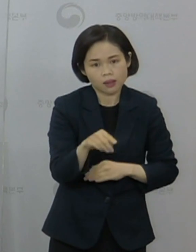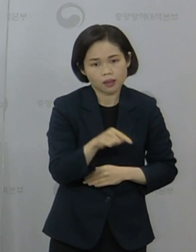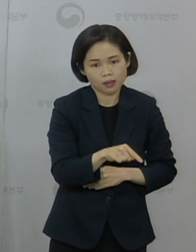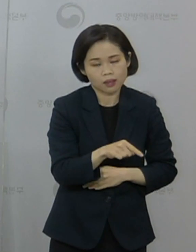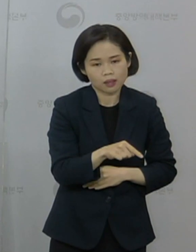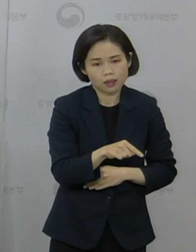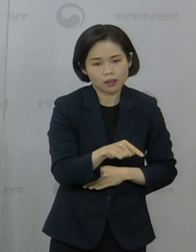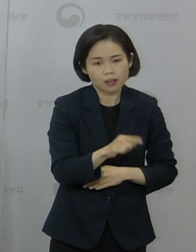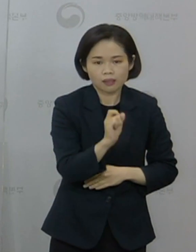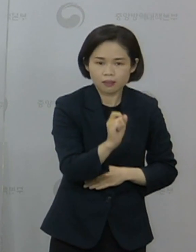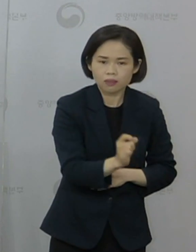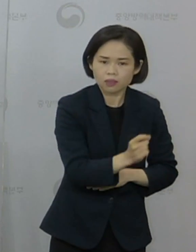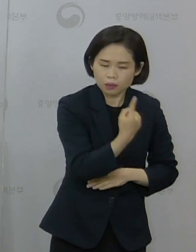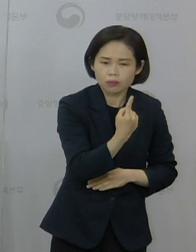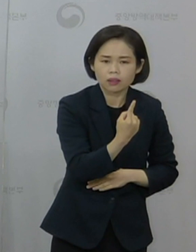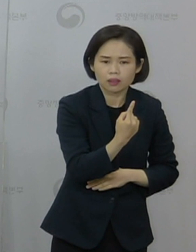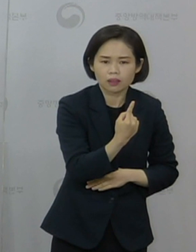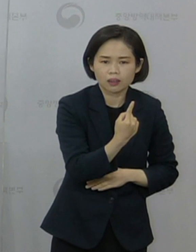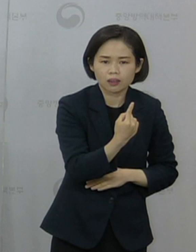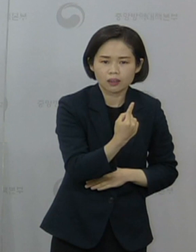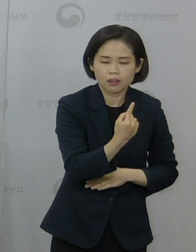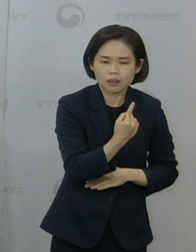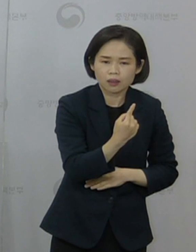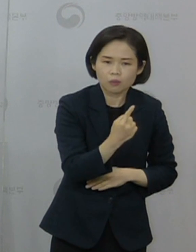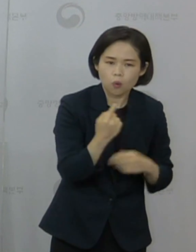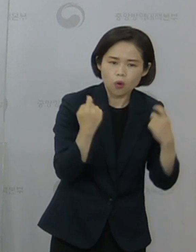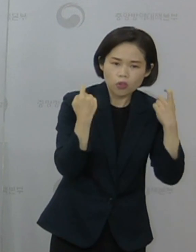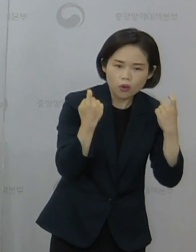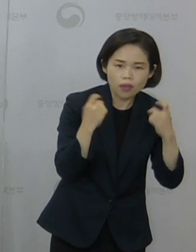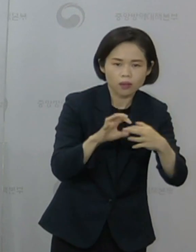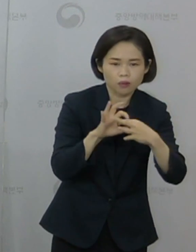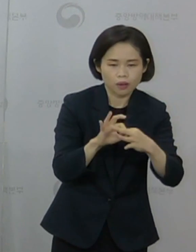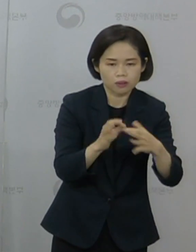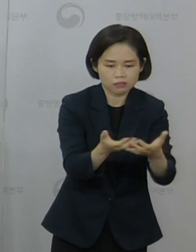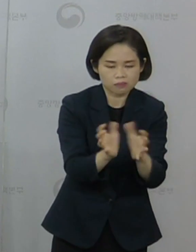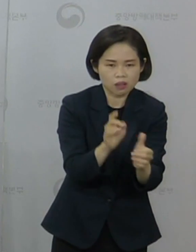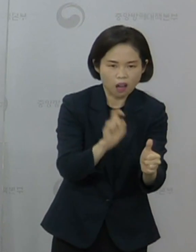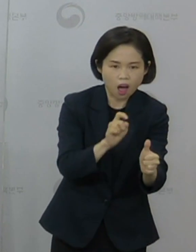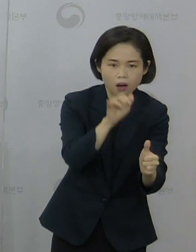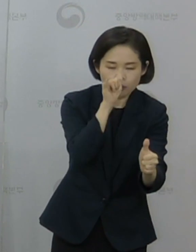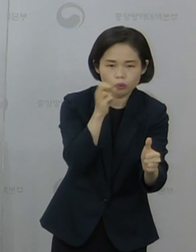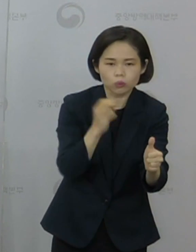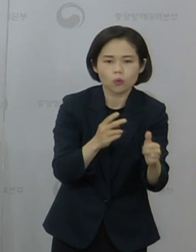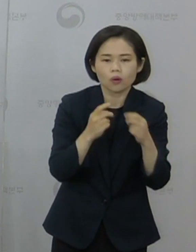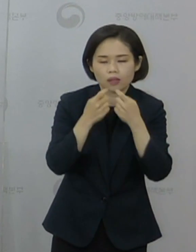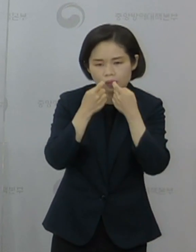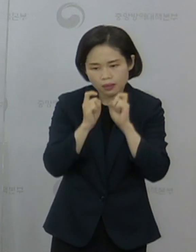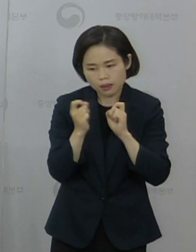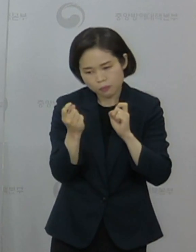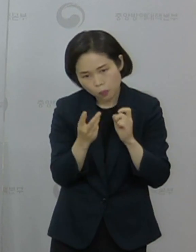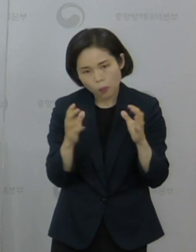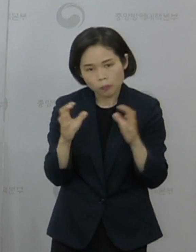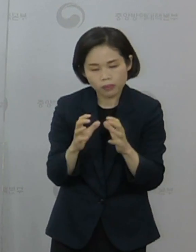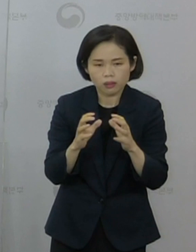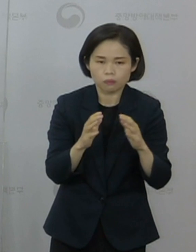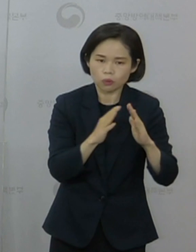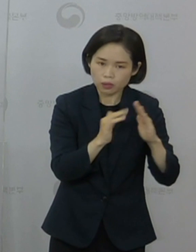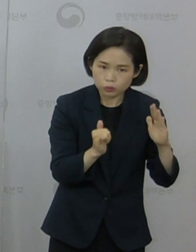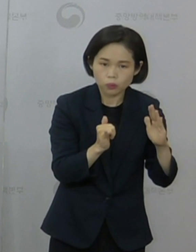여러 가지 다양한 그 여행 관련된 집단 발생 또는 지인 또는 가족간에 모임을 통한 집단 발생이